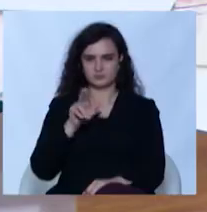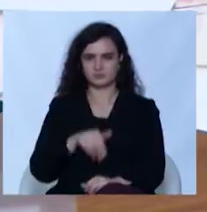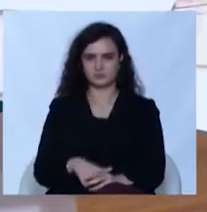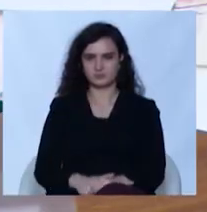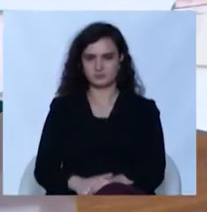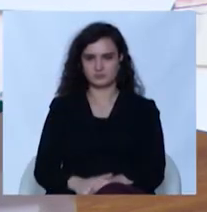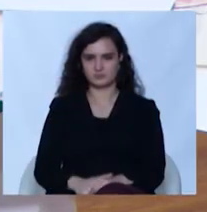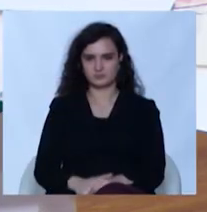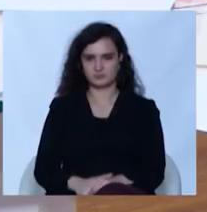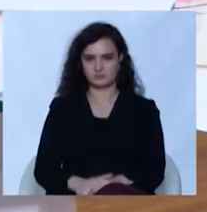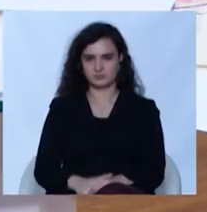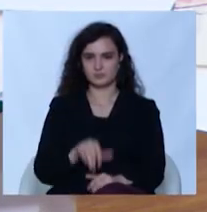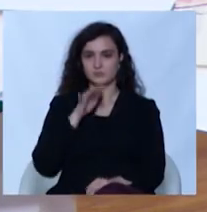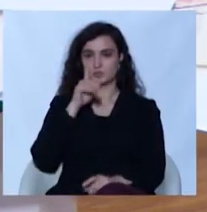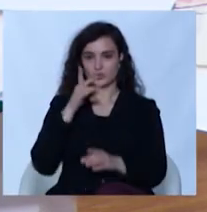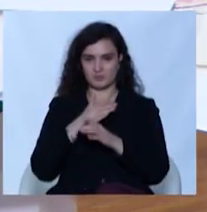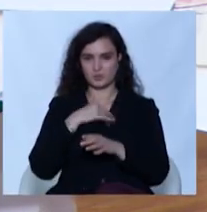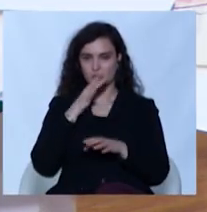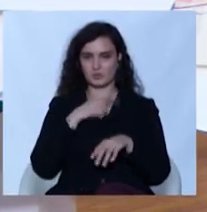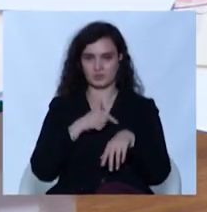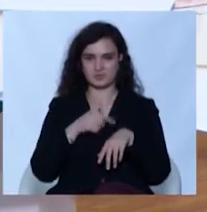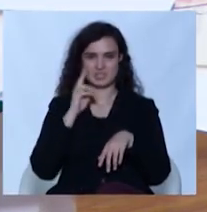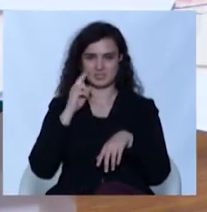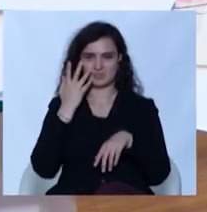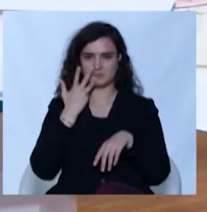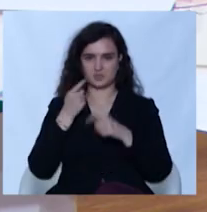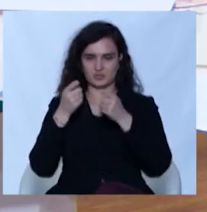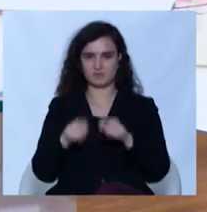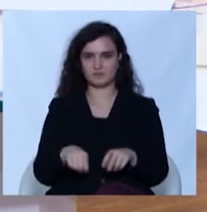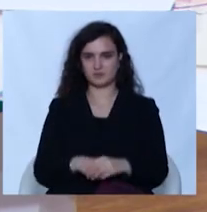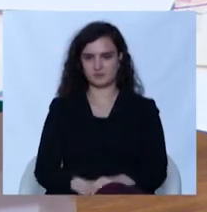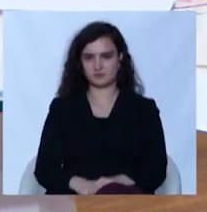თქვენ გაქვთ ამის დრო, მე არა მაქვს. აი იასამნის ფერი